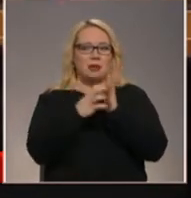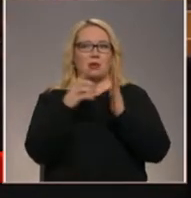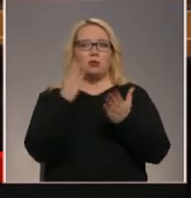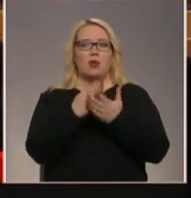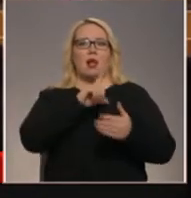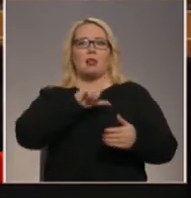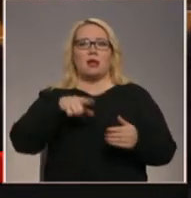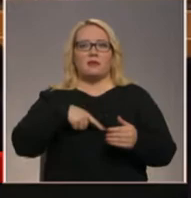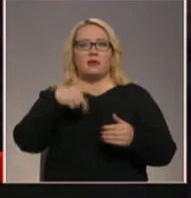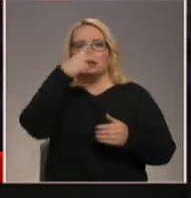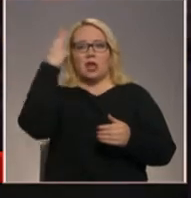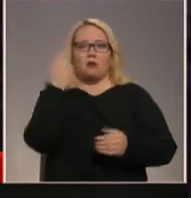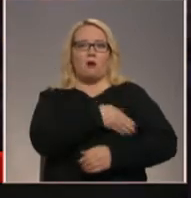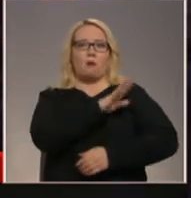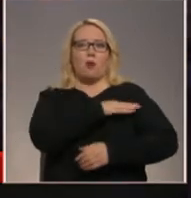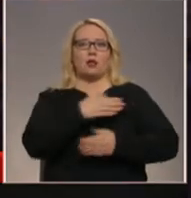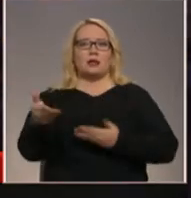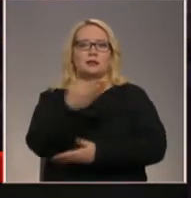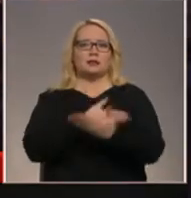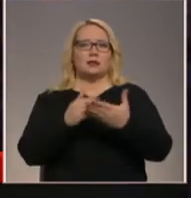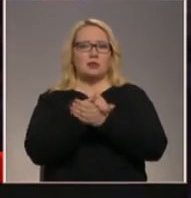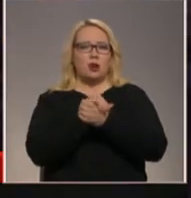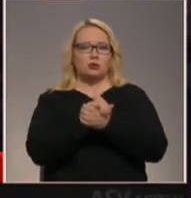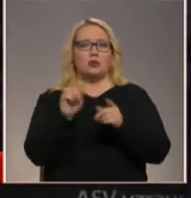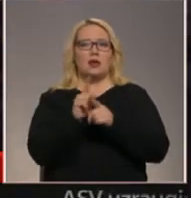un Polijas sadraudzībai, kā arī visu trīs valstu